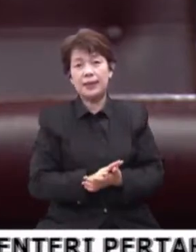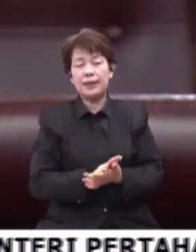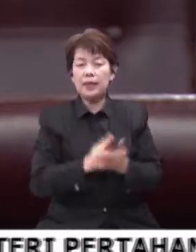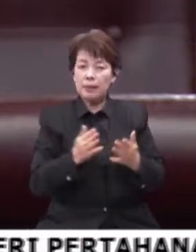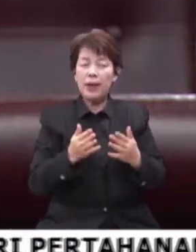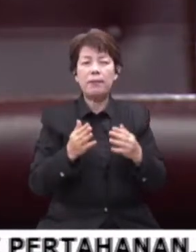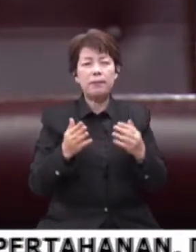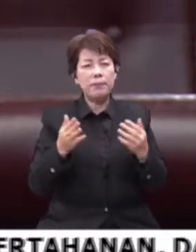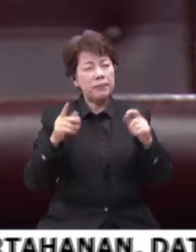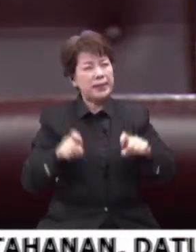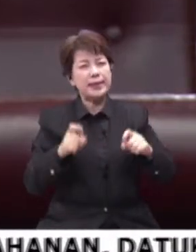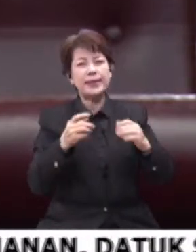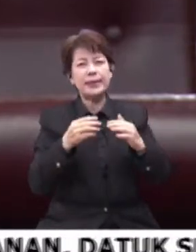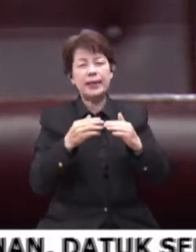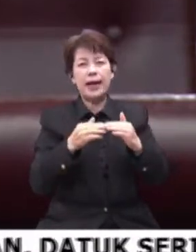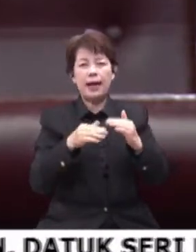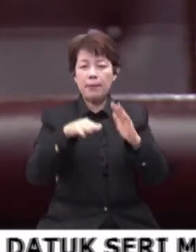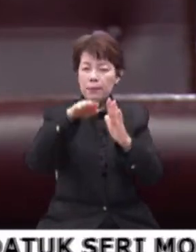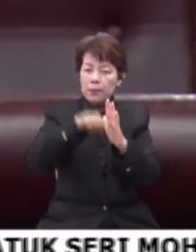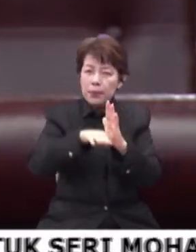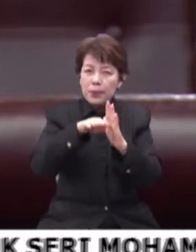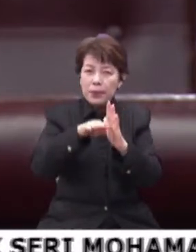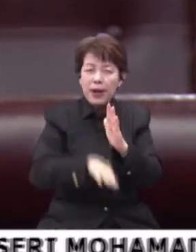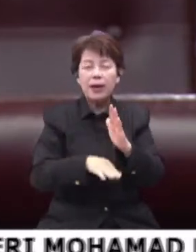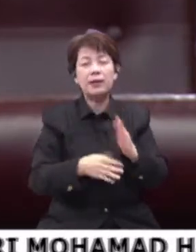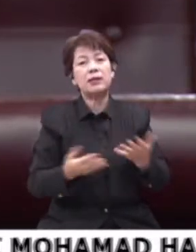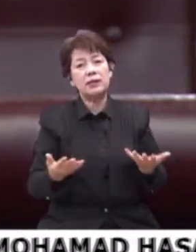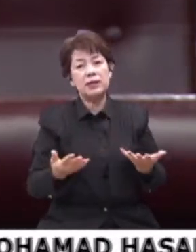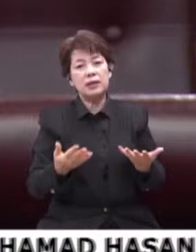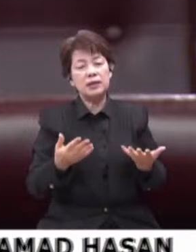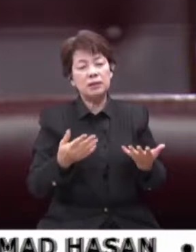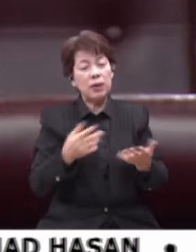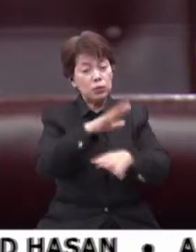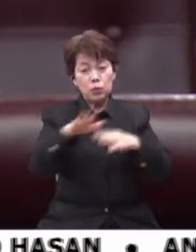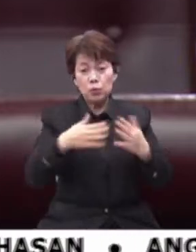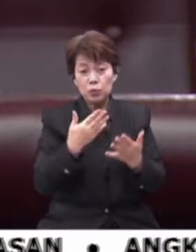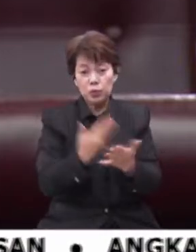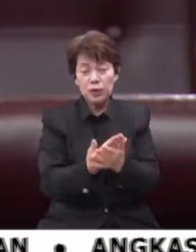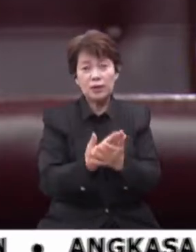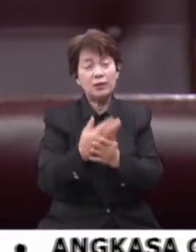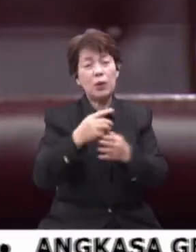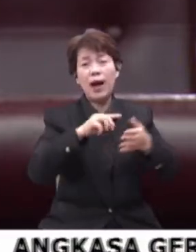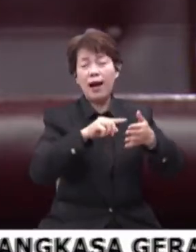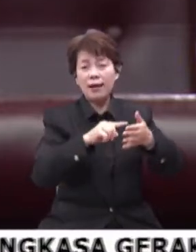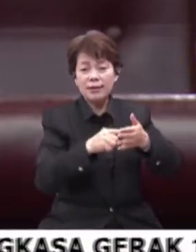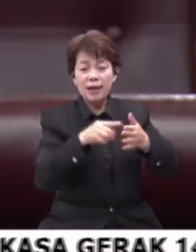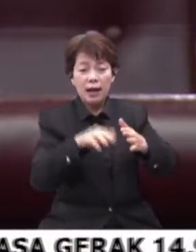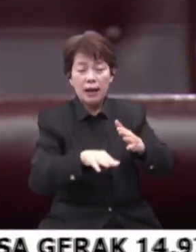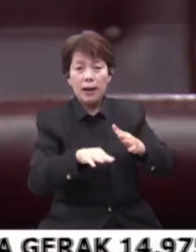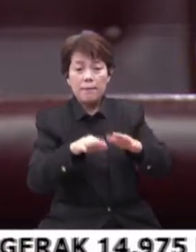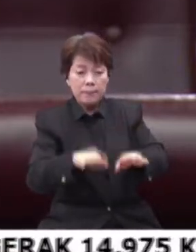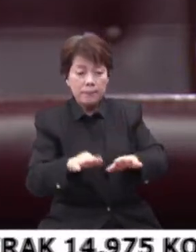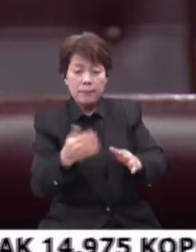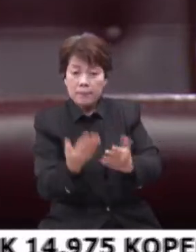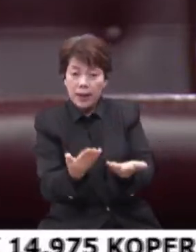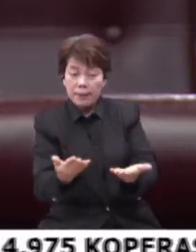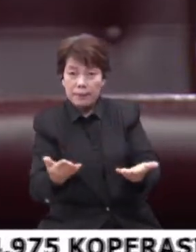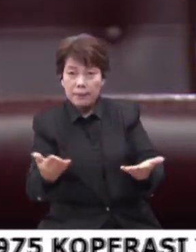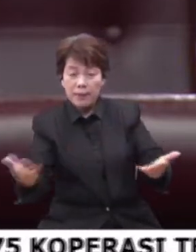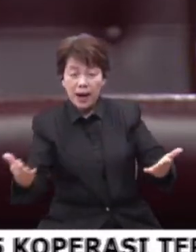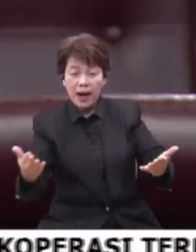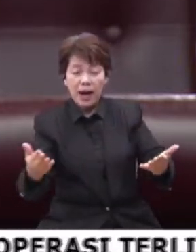murah karena ia dapat daripada bahan-bahan asal termasuklah kalau kita usahakan akan datang